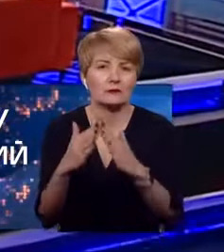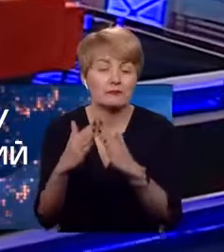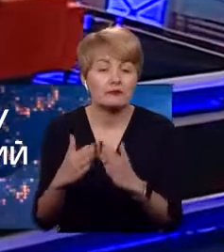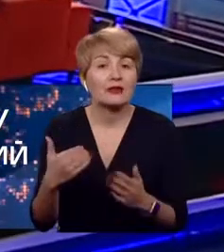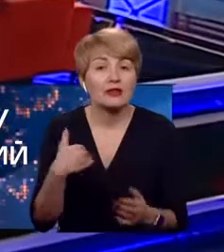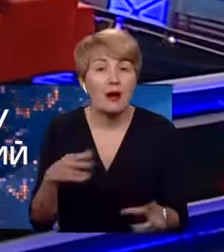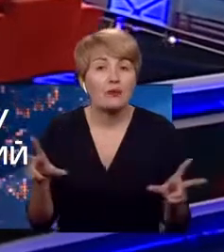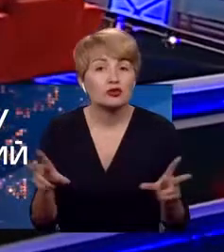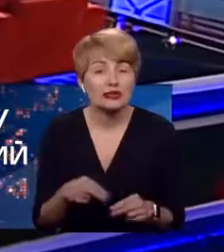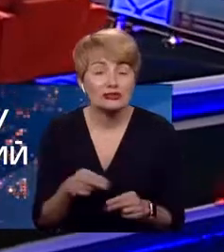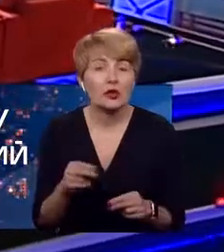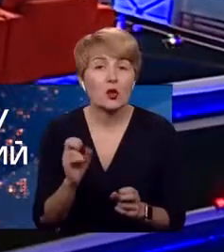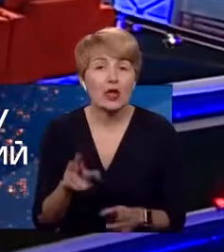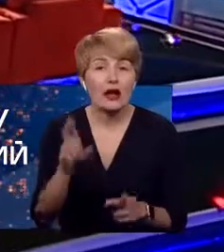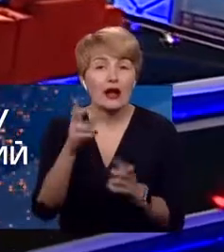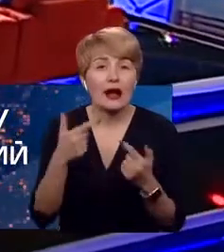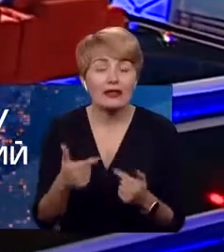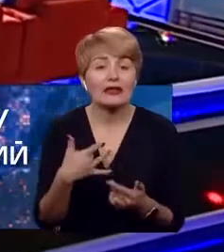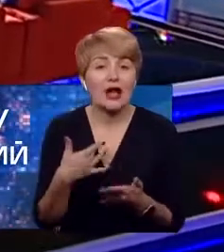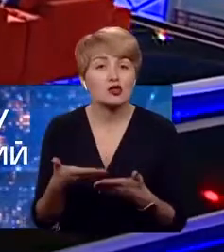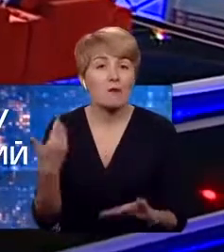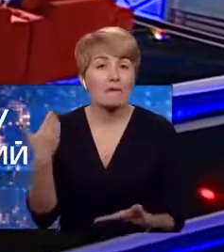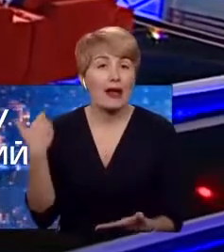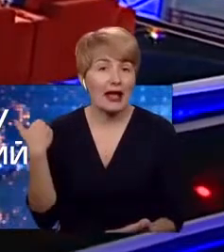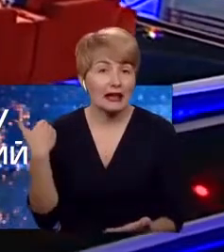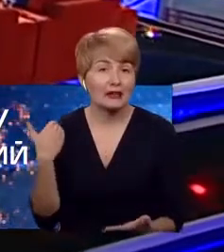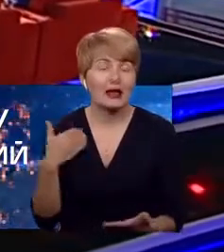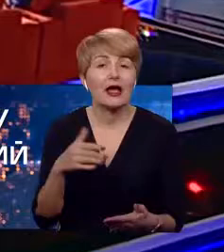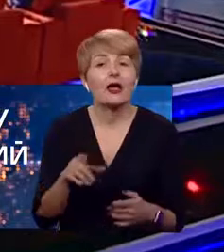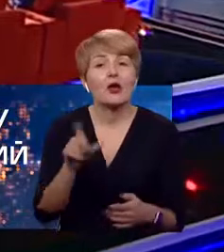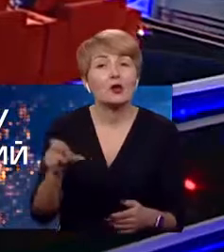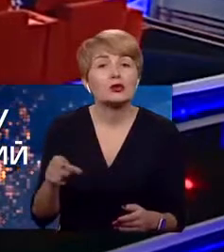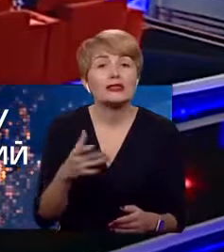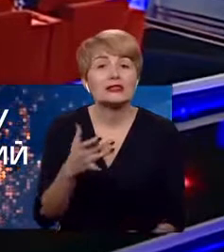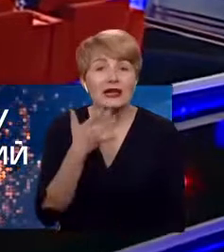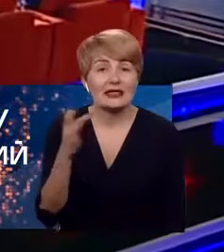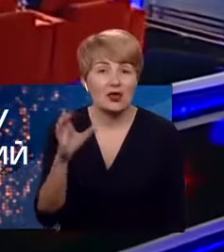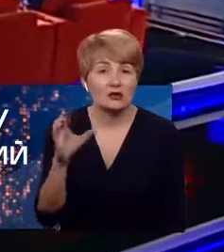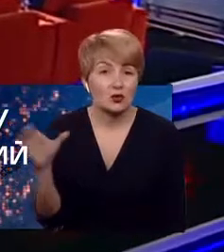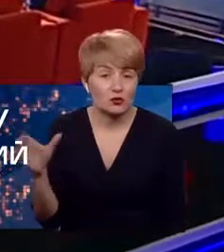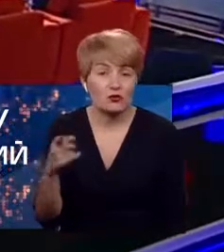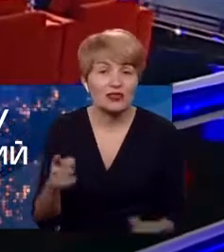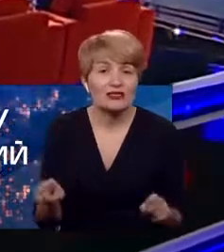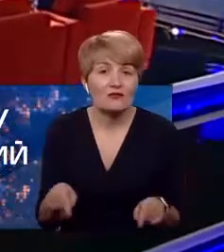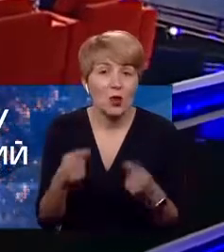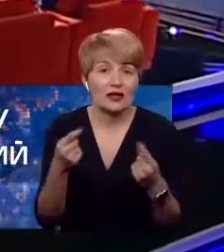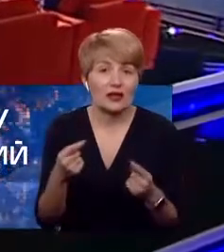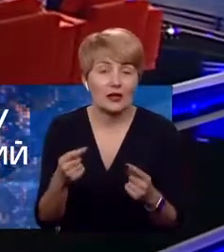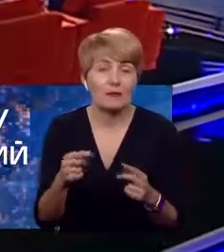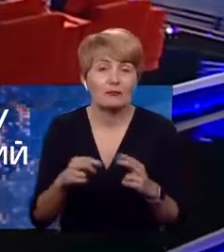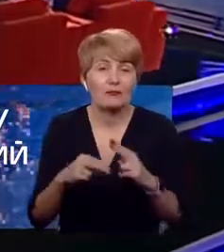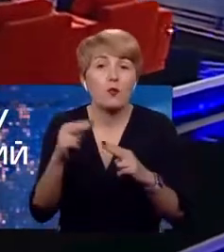Як країні, що наші попередники, люди з радянські часи, створили газову галузь. Вони побудували